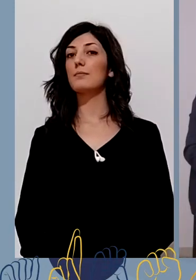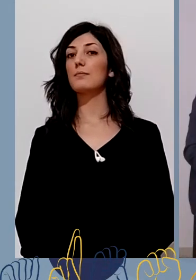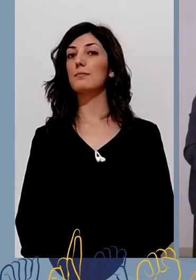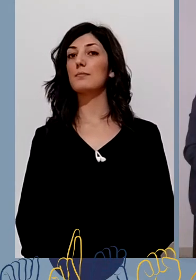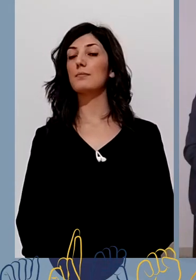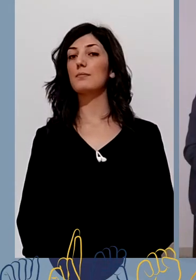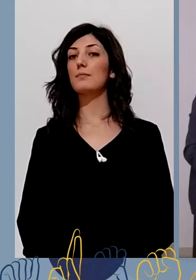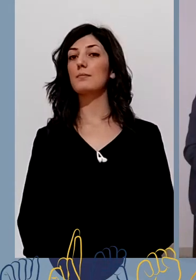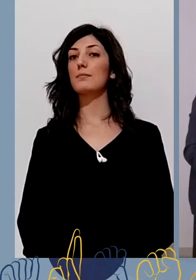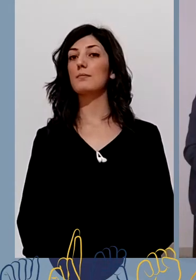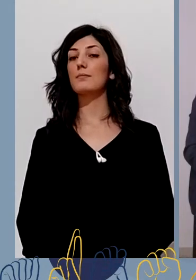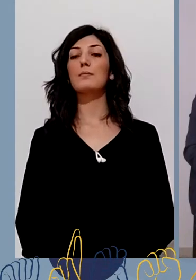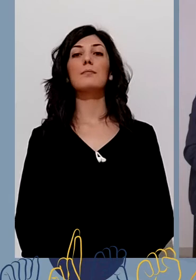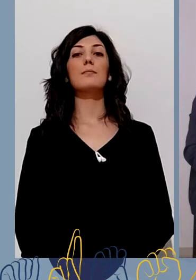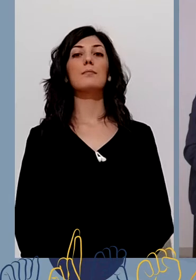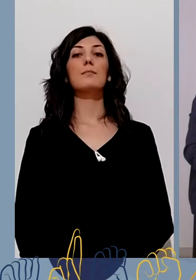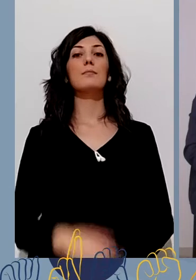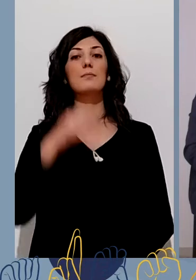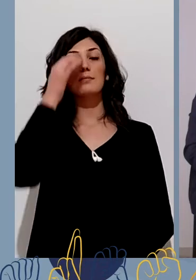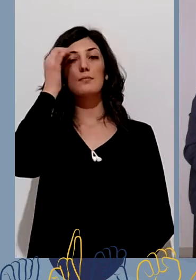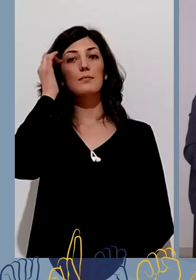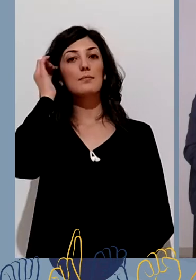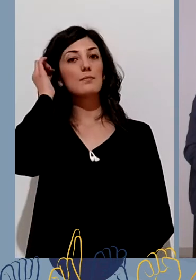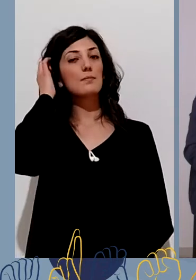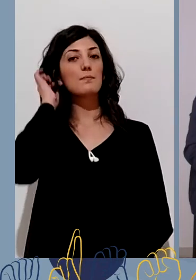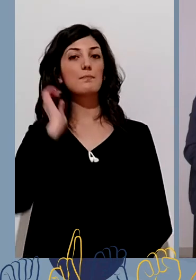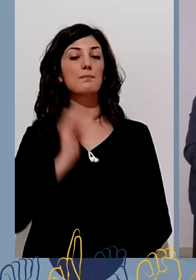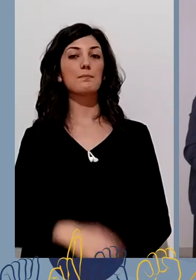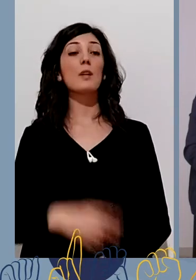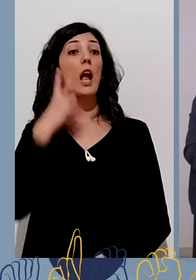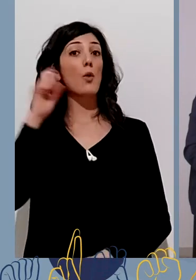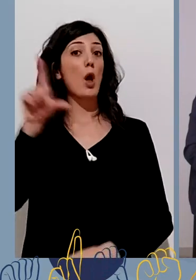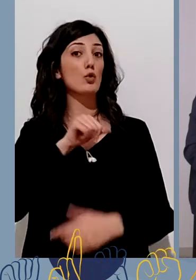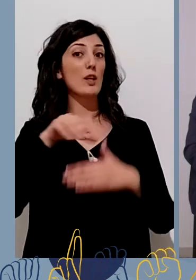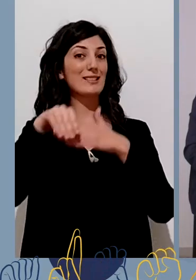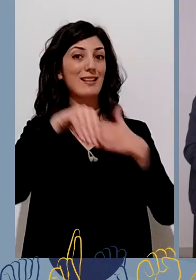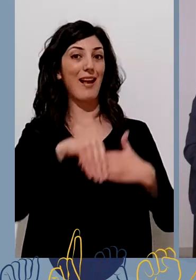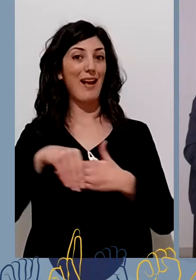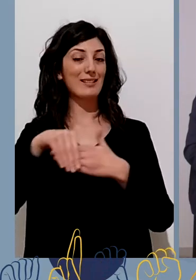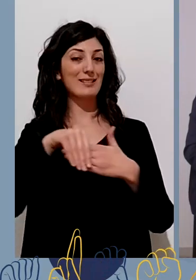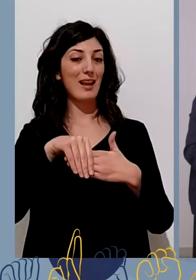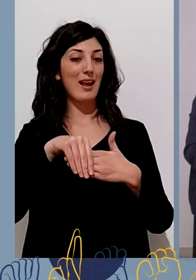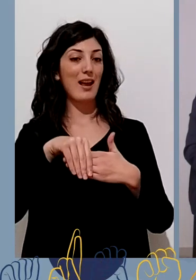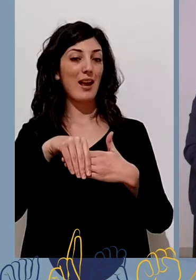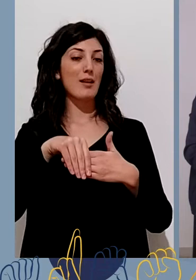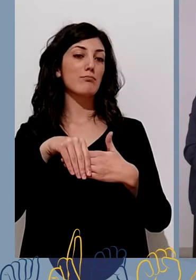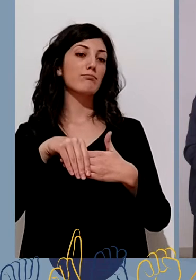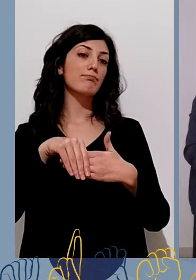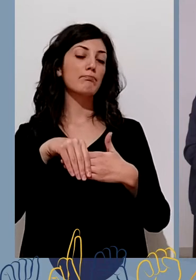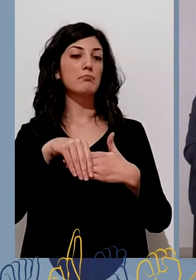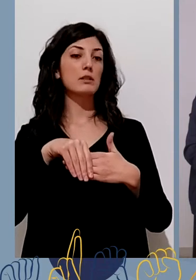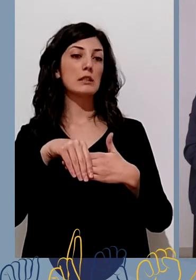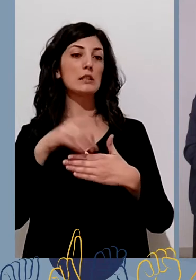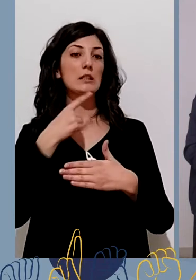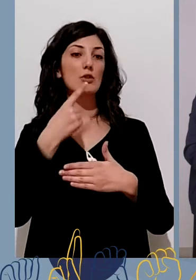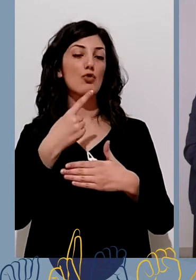che, diciamo, anche per quanto riguarda i tattili, in un certo senso funziona quasi come se uno avesse una tastiera,